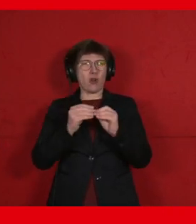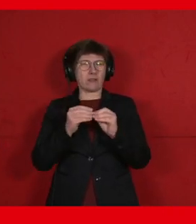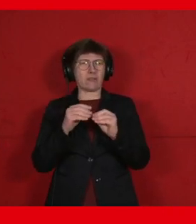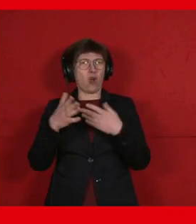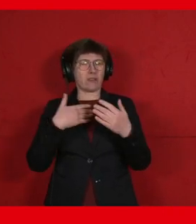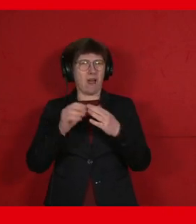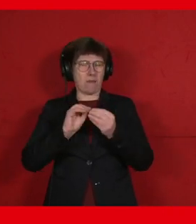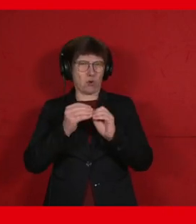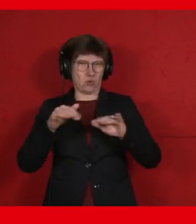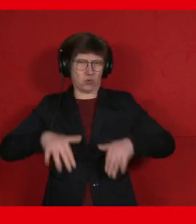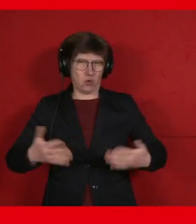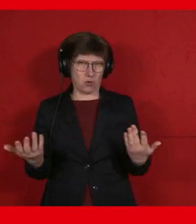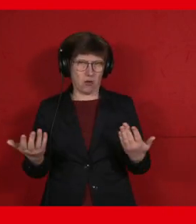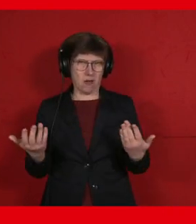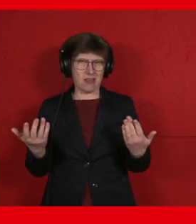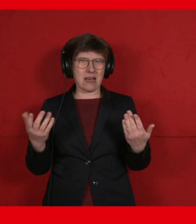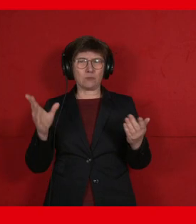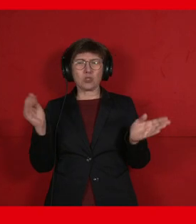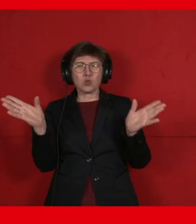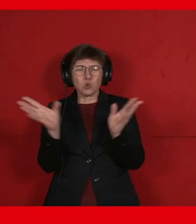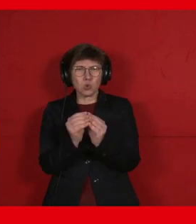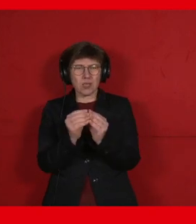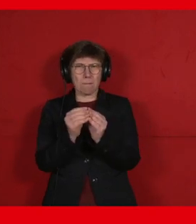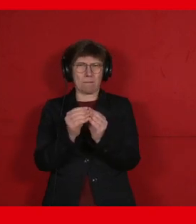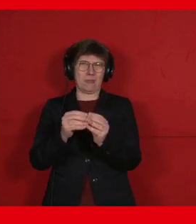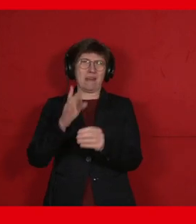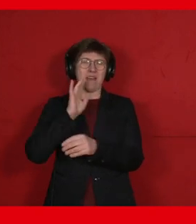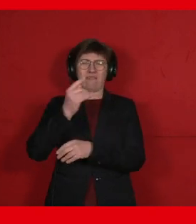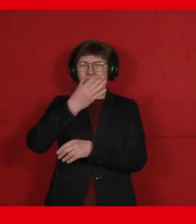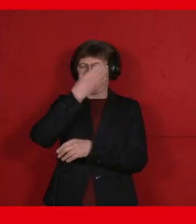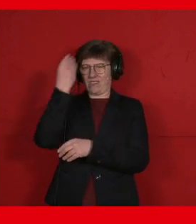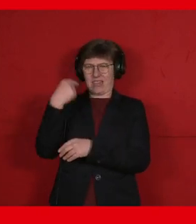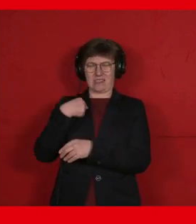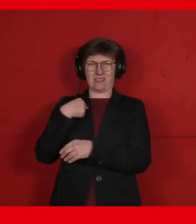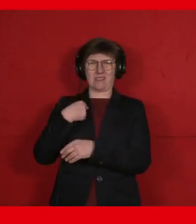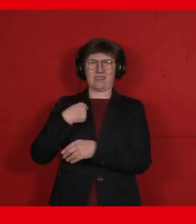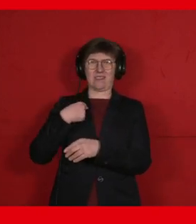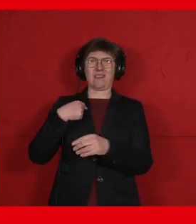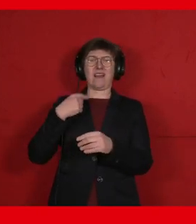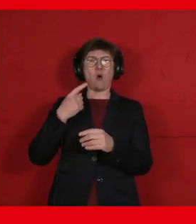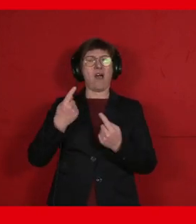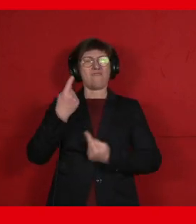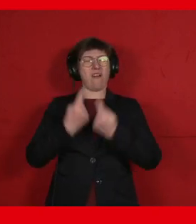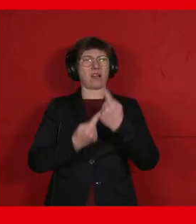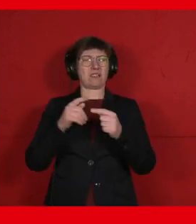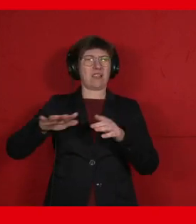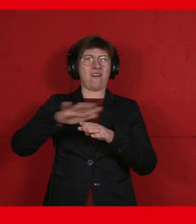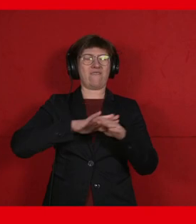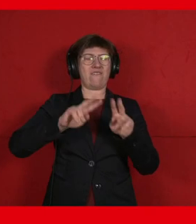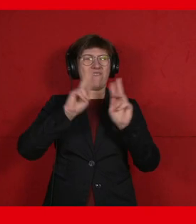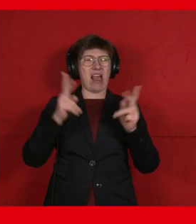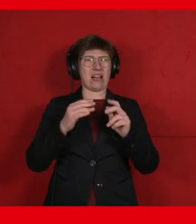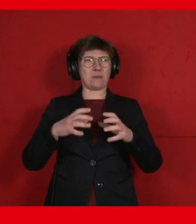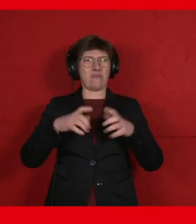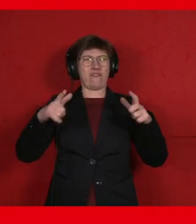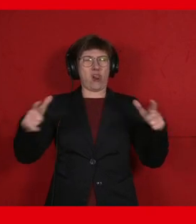produzieren. Und das zusammenzuhalten, nicht zu vergessen, dass wir auch mit einer wachsenden Weltbevölkerung,